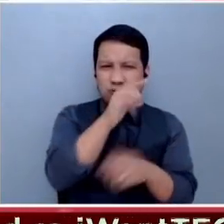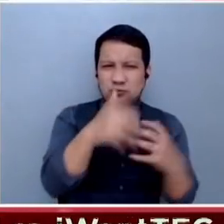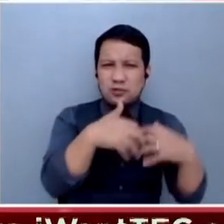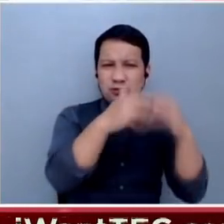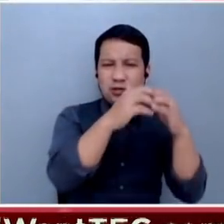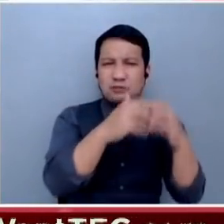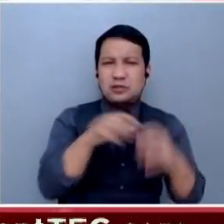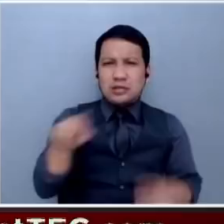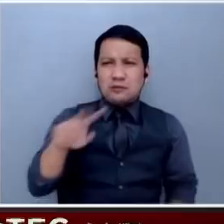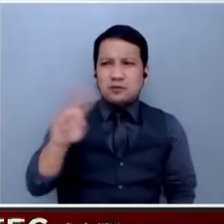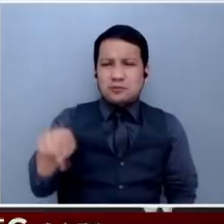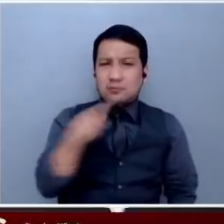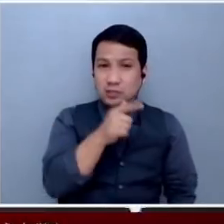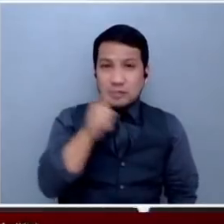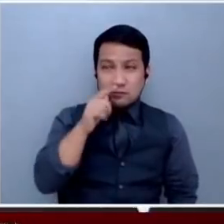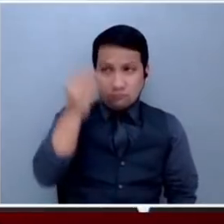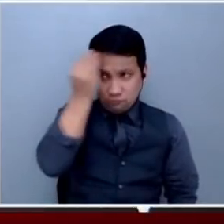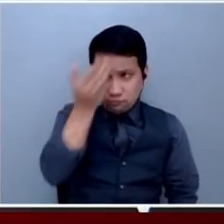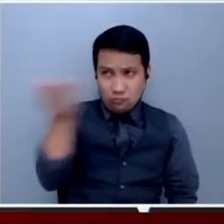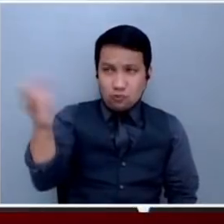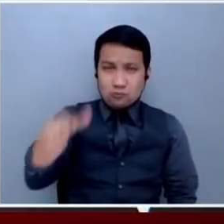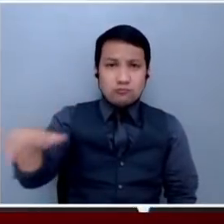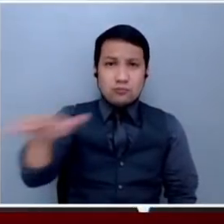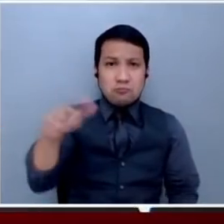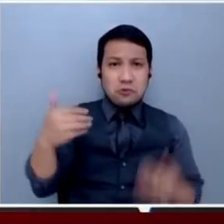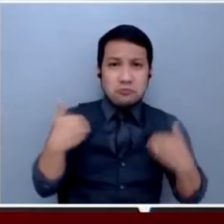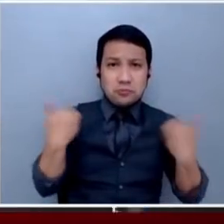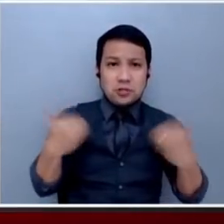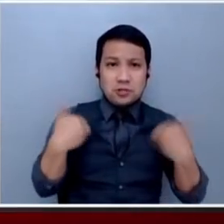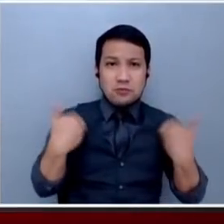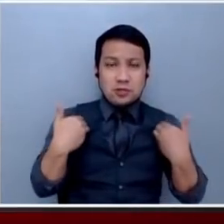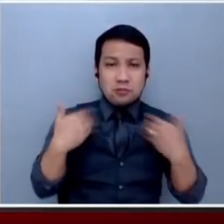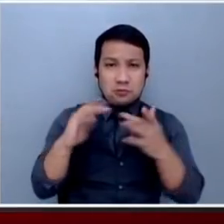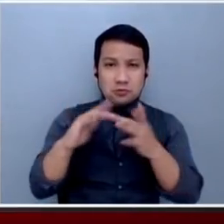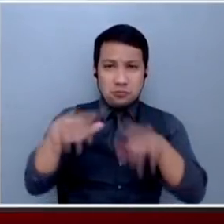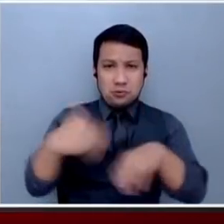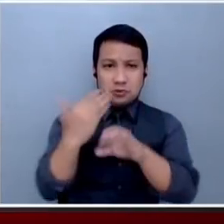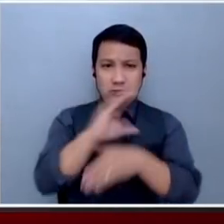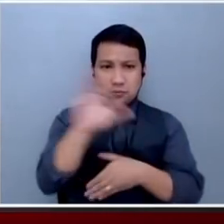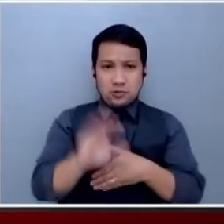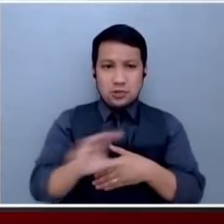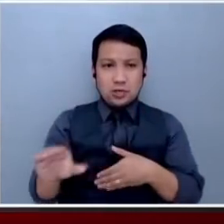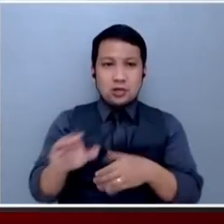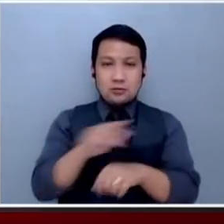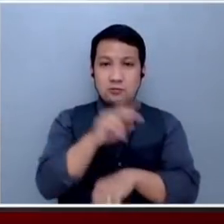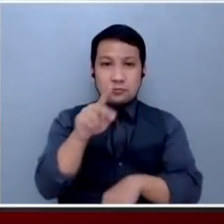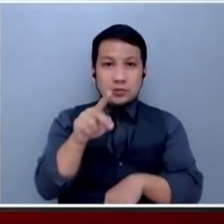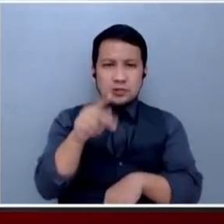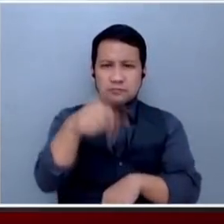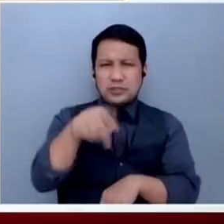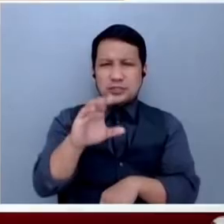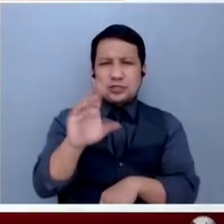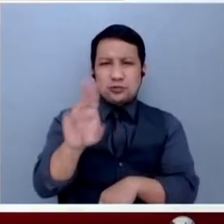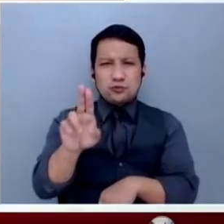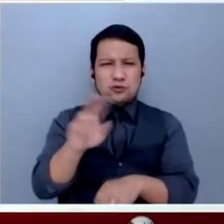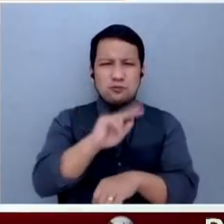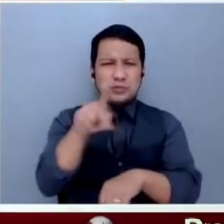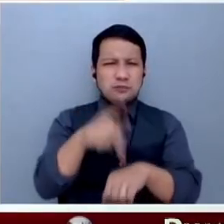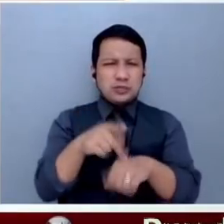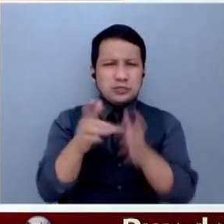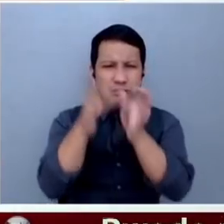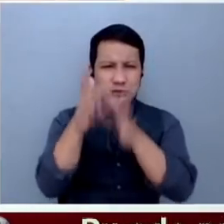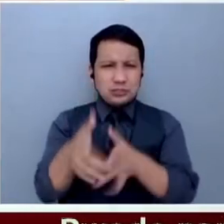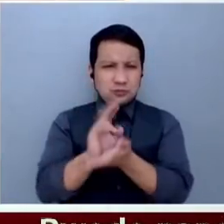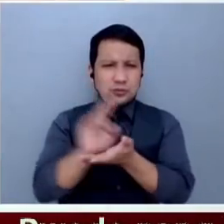VP Lenny ng mensahe sa mga kabataan sa pagdalo sa online event ng Philippine Christian University. Bilang mga